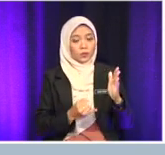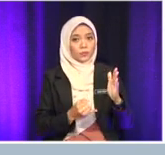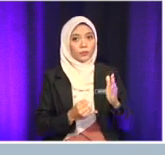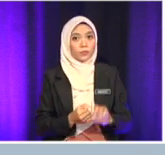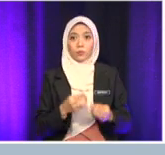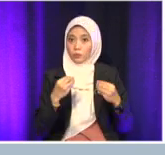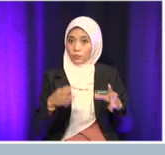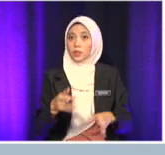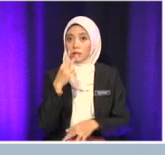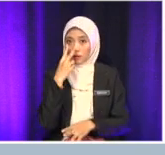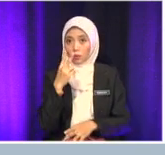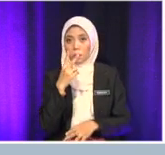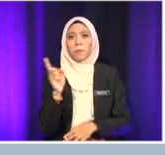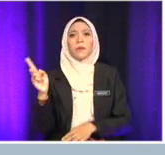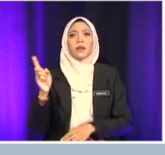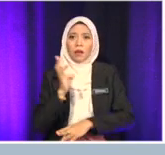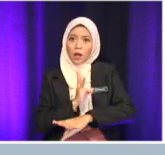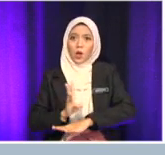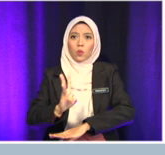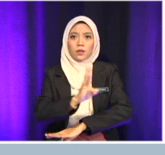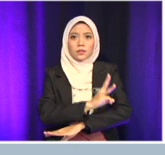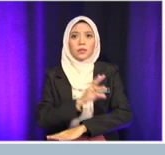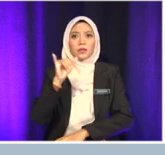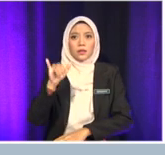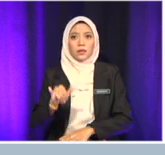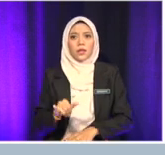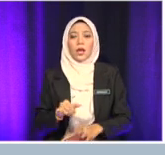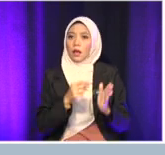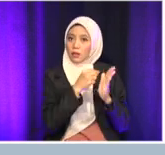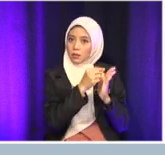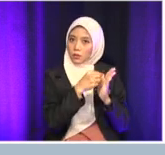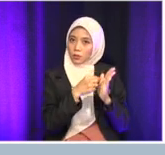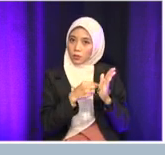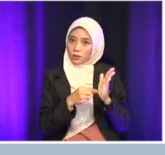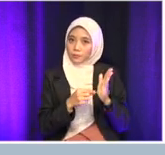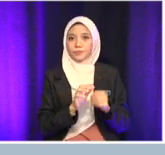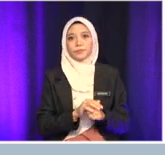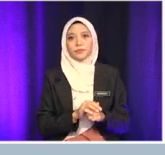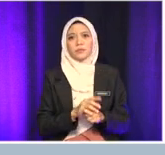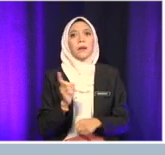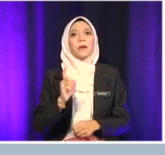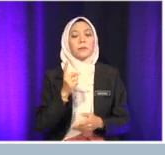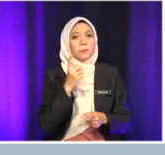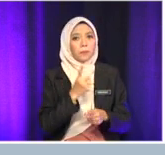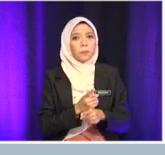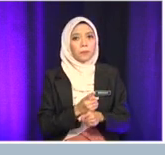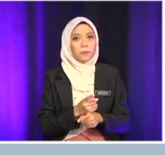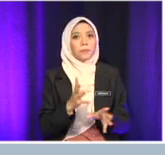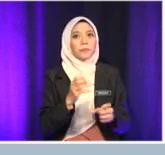diantara ketiga tiga garis yang tersebut adalah di situ akan diberi dua